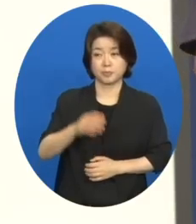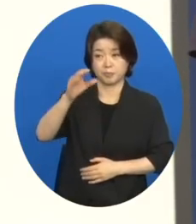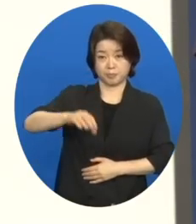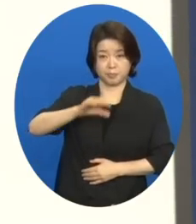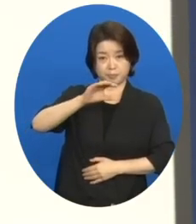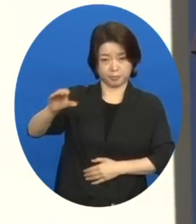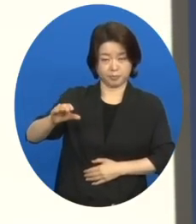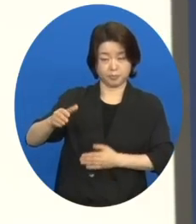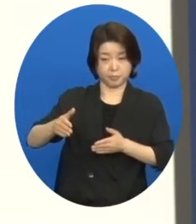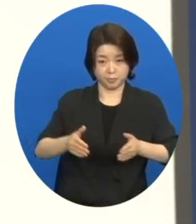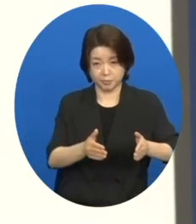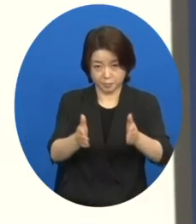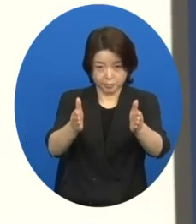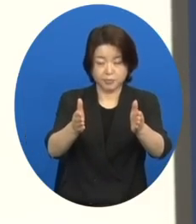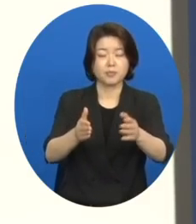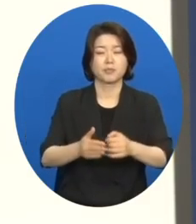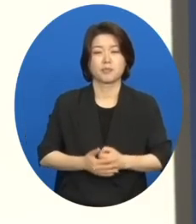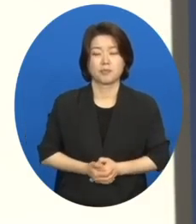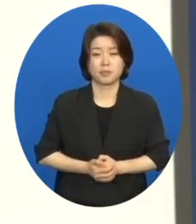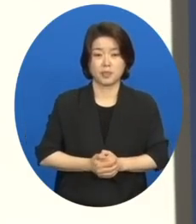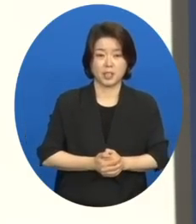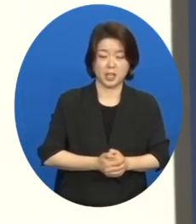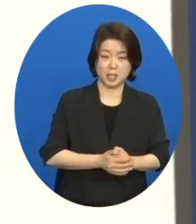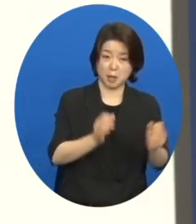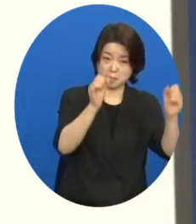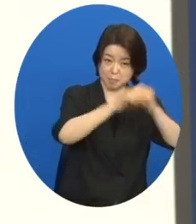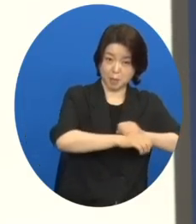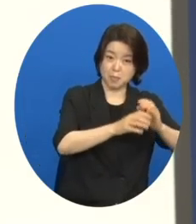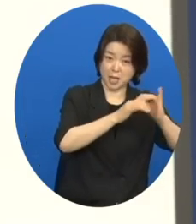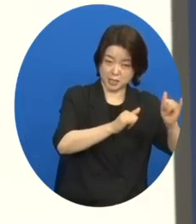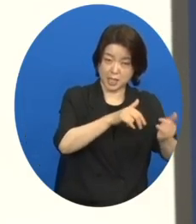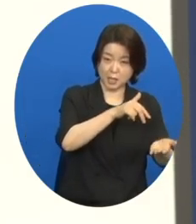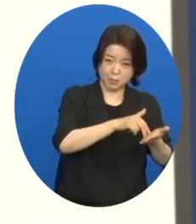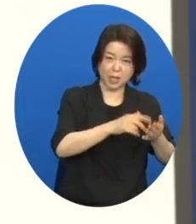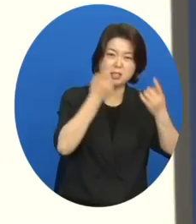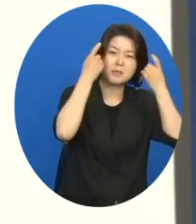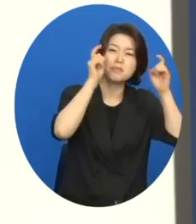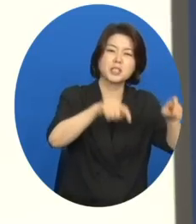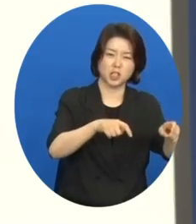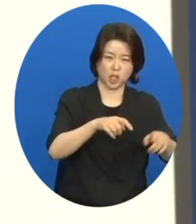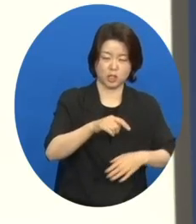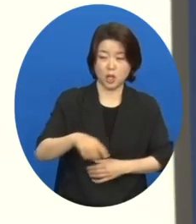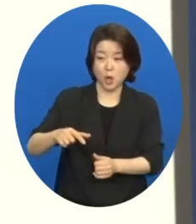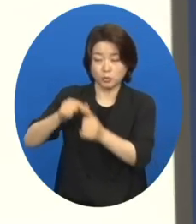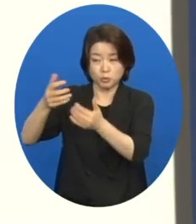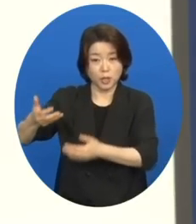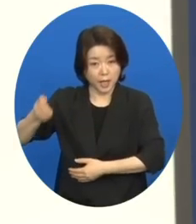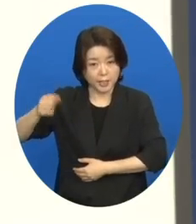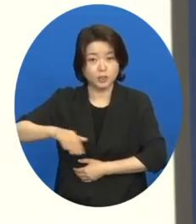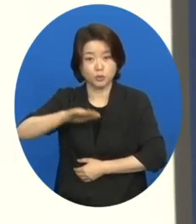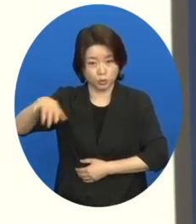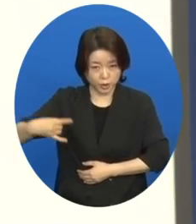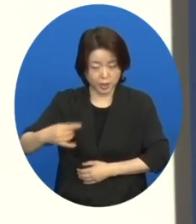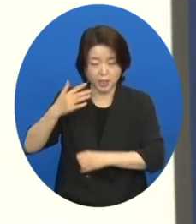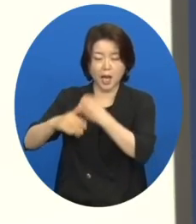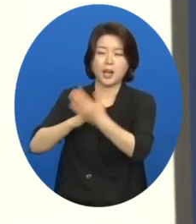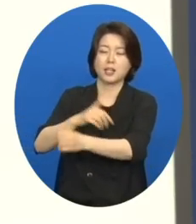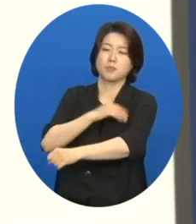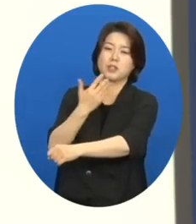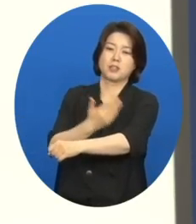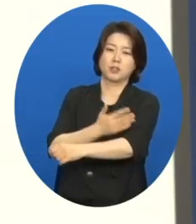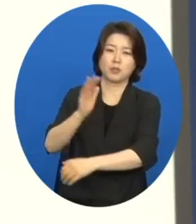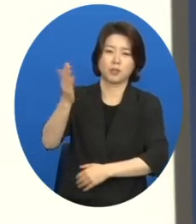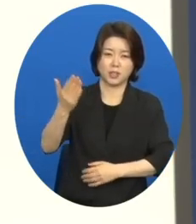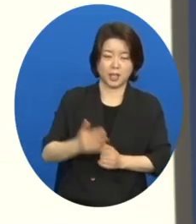십자가의 도가 멸망하는 자들에게는 미련한 것이요 구원 얻는 우리에게는 하나님의 능력이